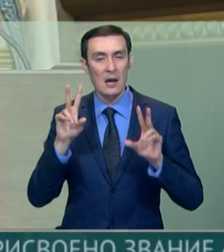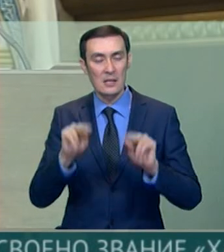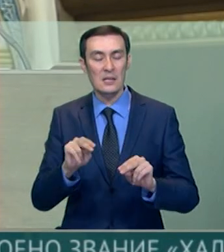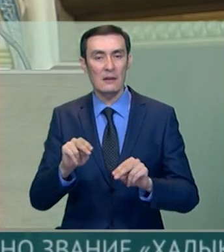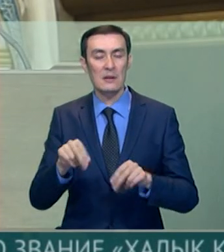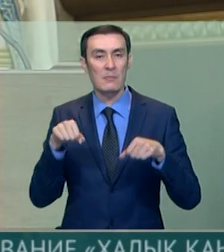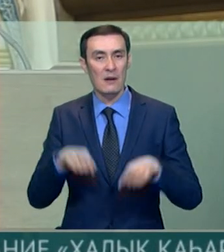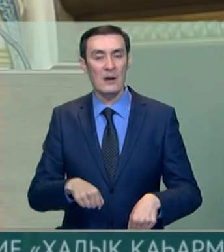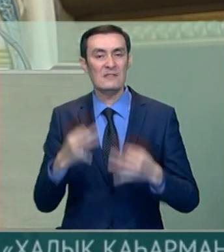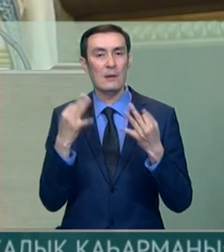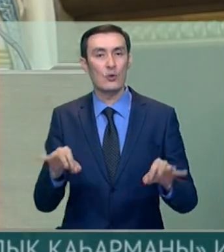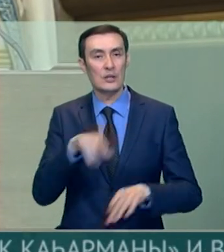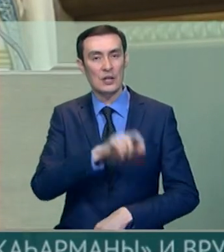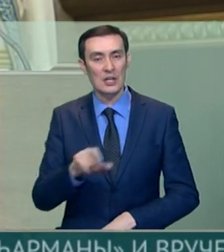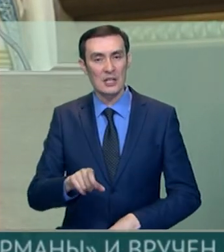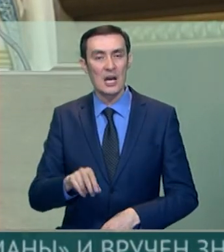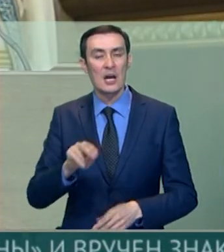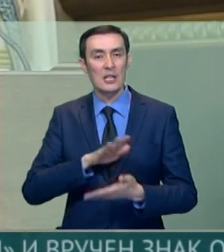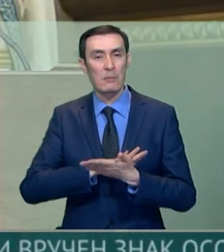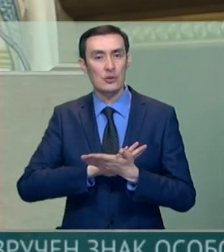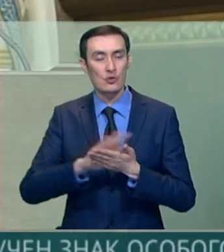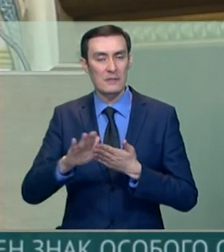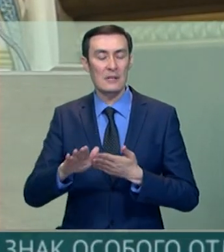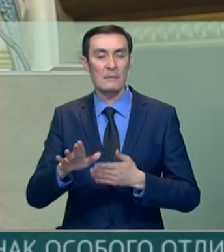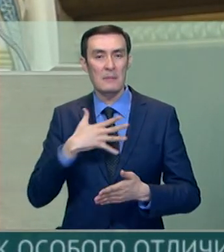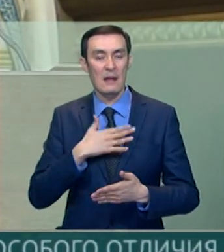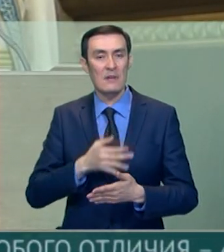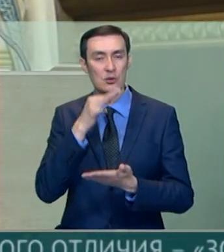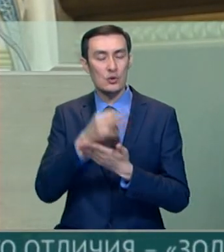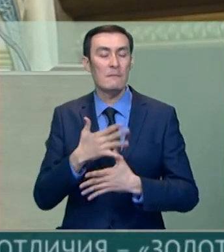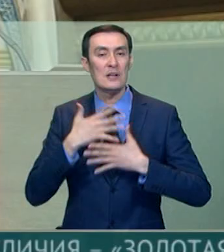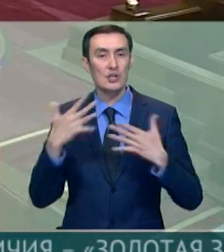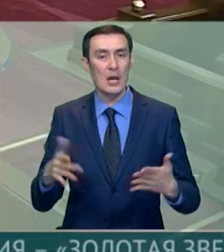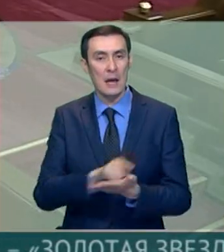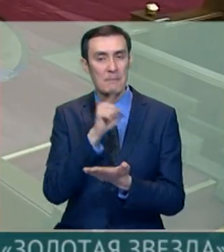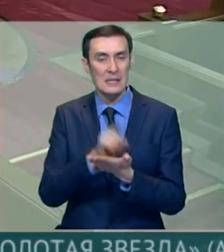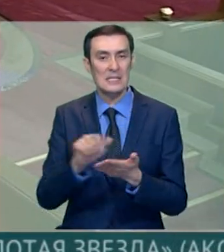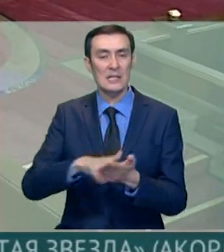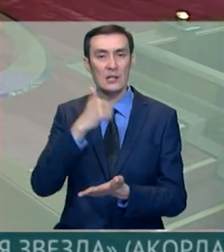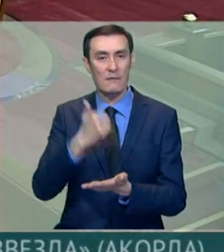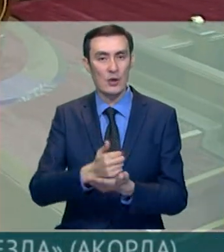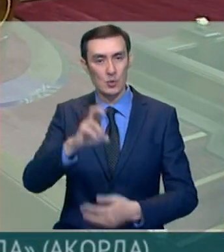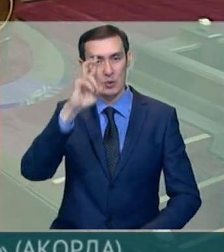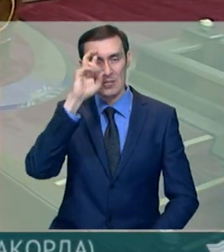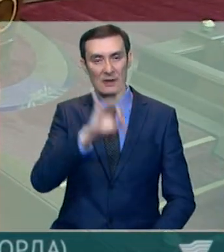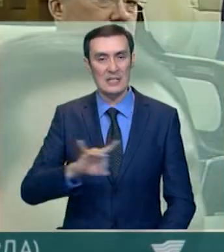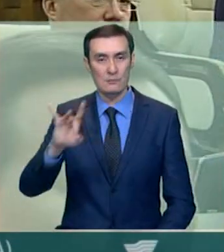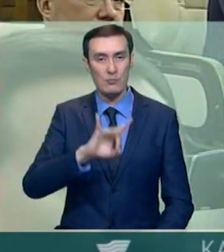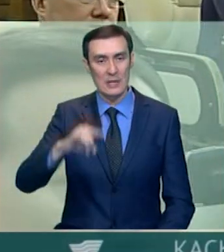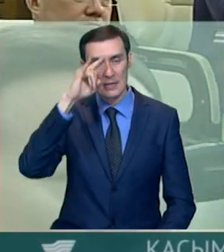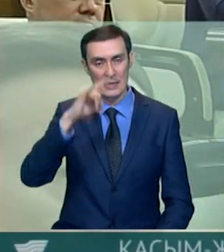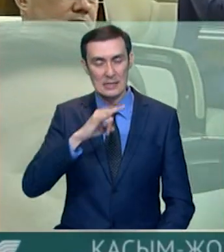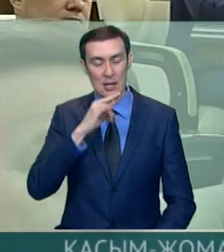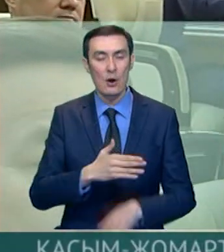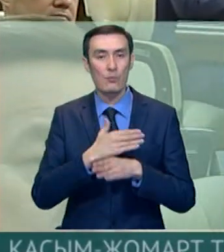и свободы граждан, добросовестно выполнять возложенные на меня высокие обязанности президента Республики Казахстан.